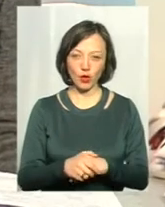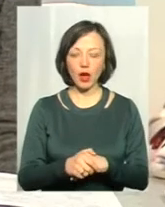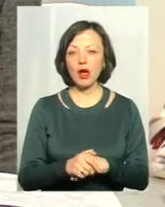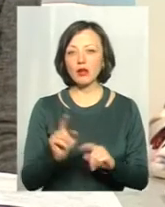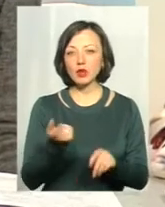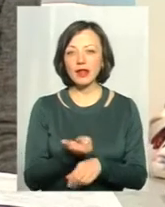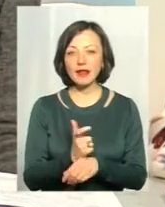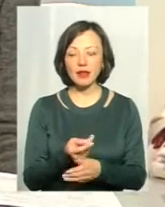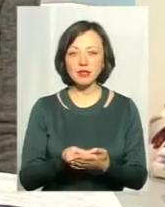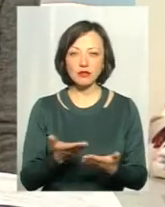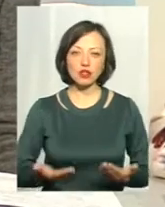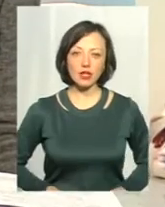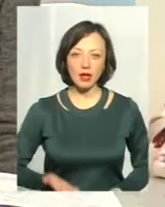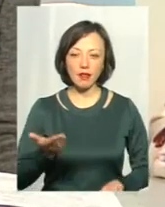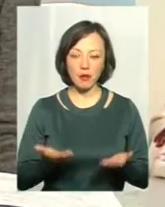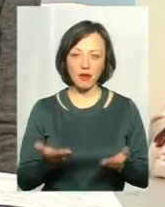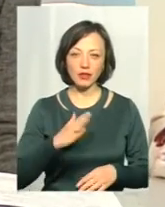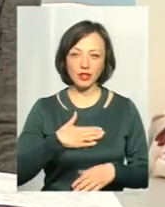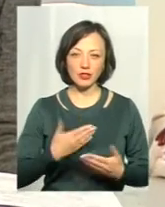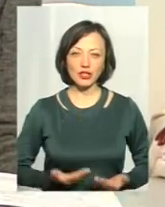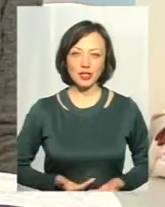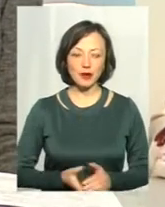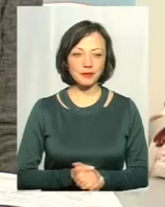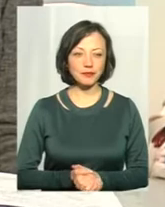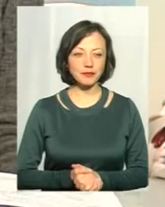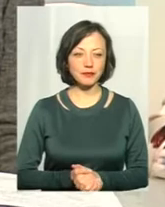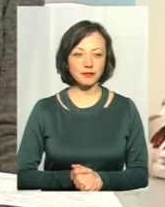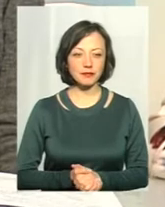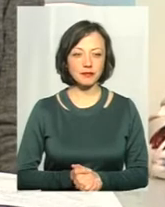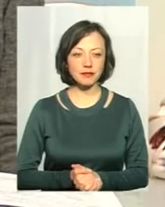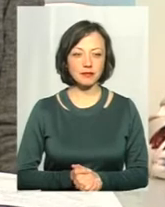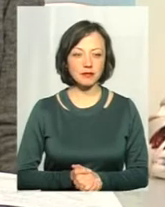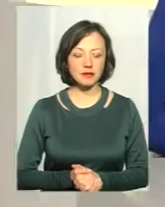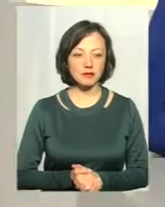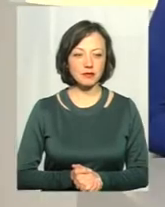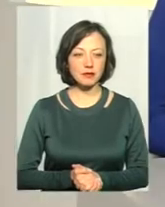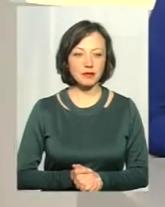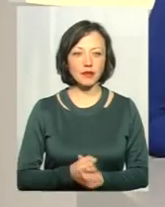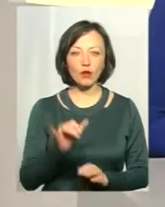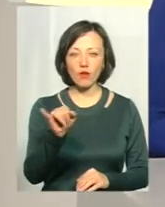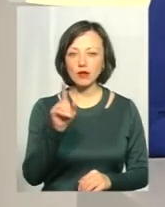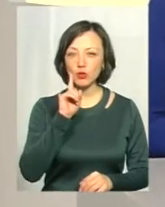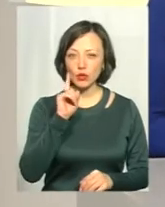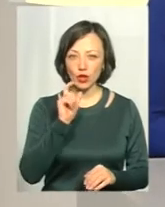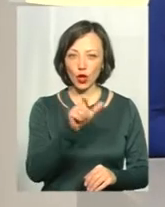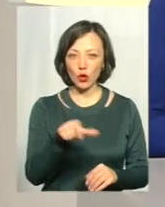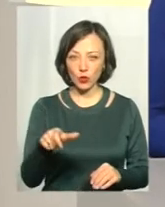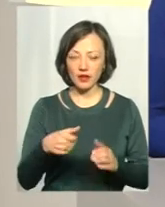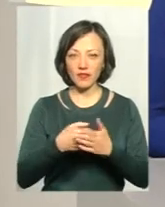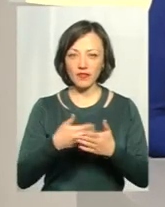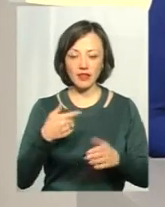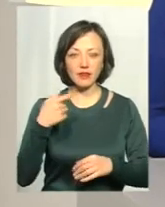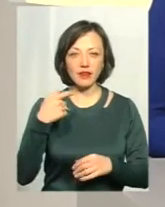що найцінніше в житті, напевно, це наше життя, людське життя. У вас молоді люди від 18 віком, так? Так,